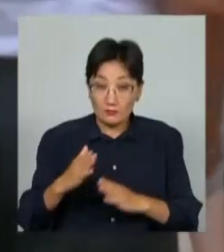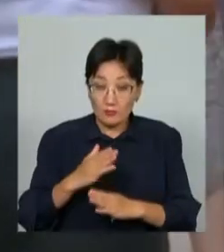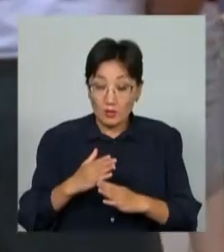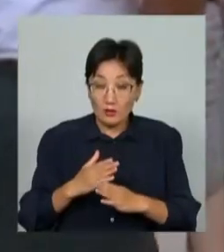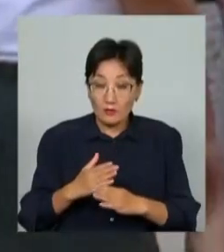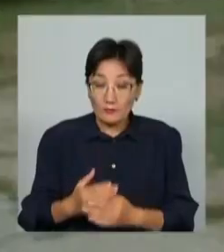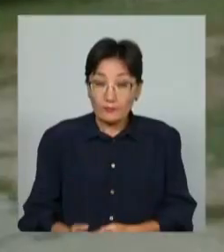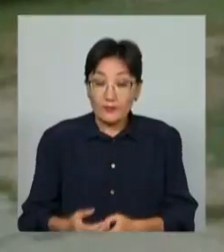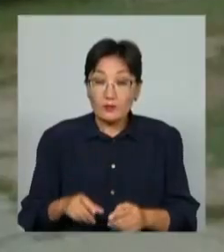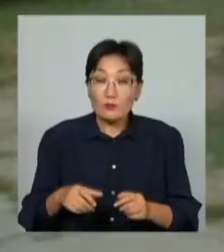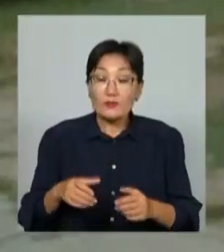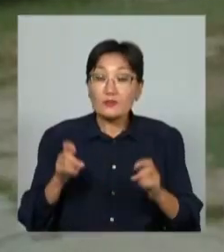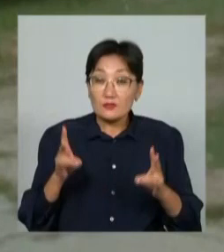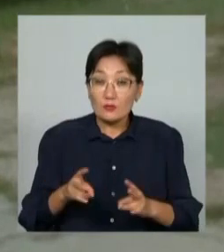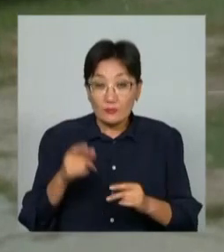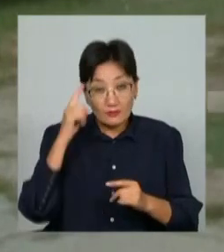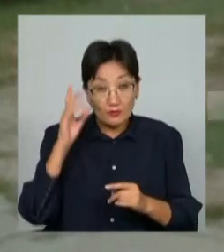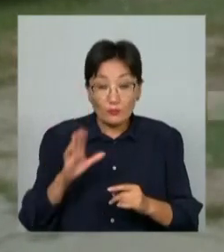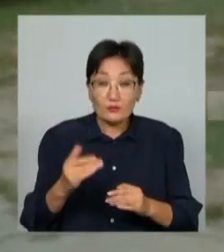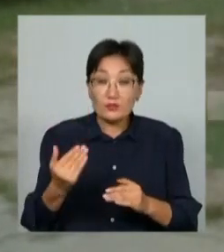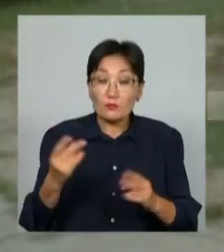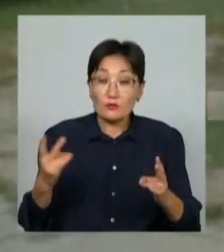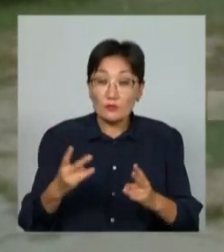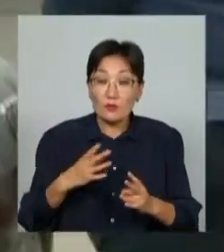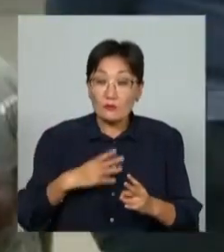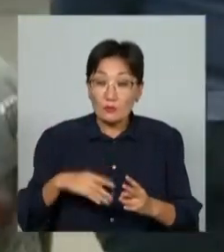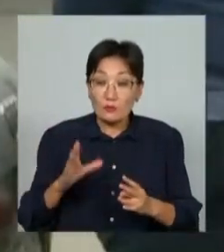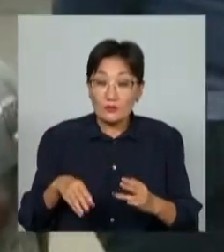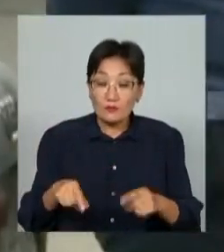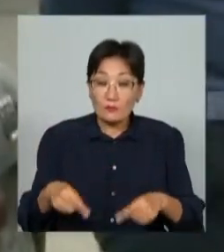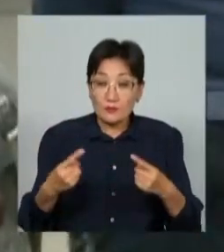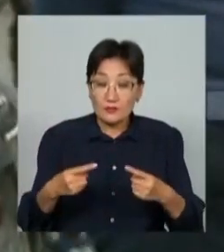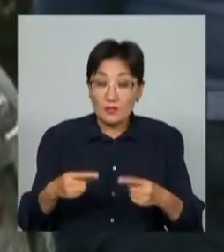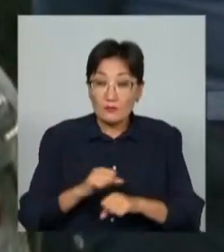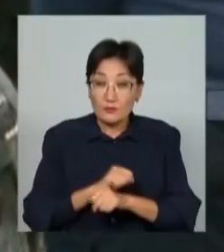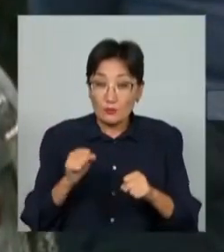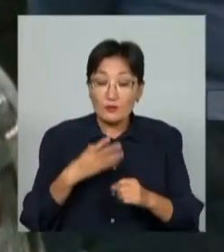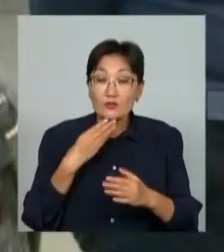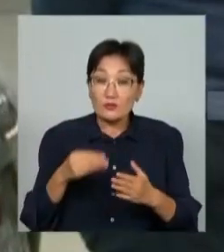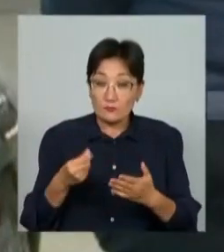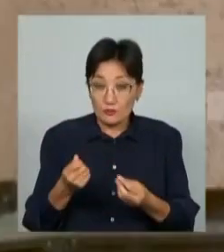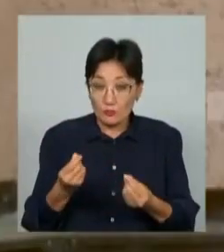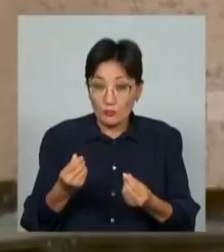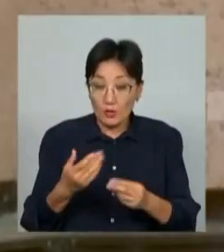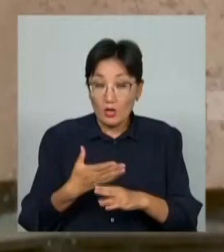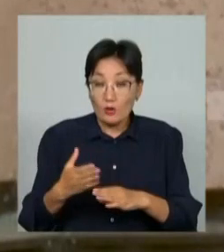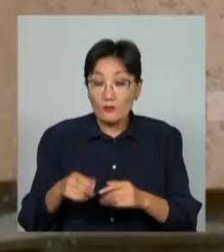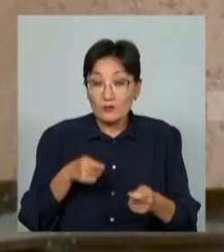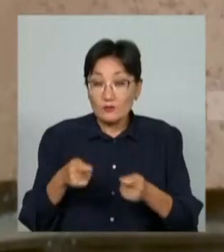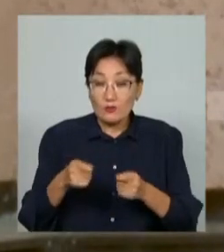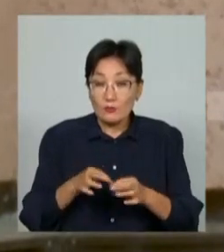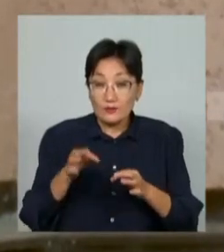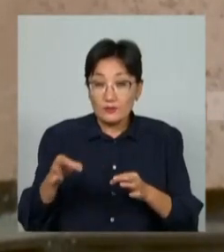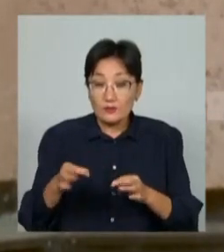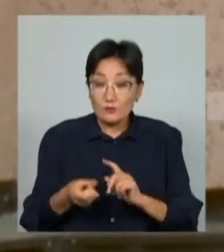возможностями. Пострадавшие и не думали, что им придется восстанавливать последствия взрыва за свой счет. Но после того, как руководство